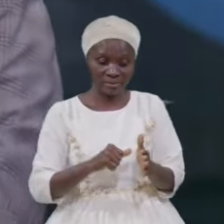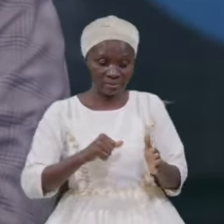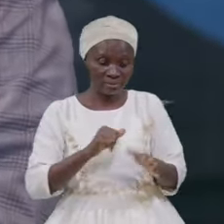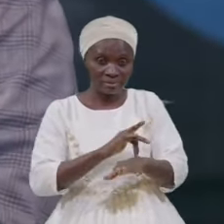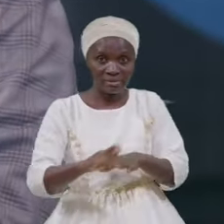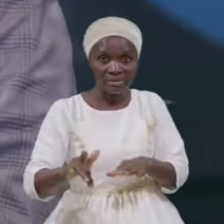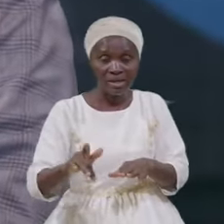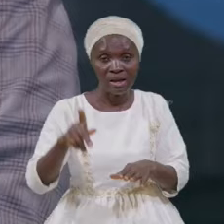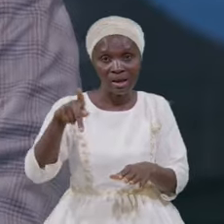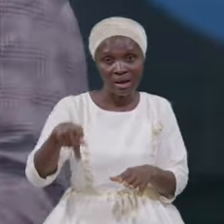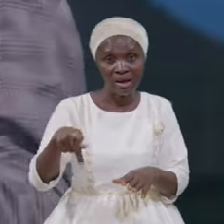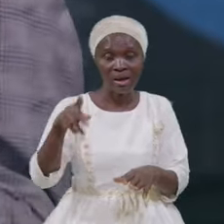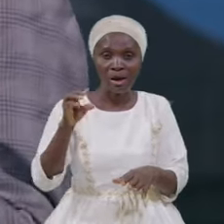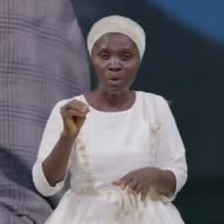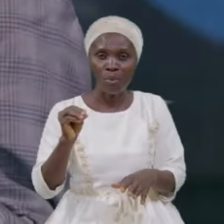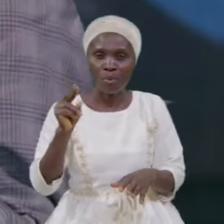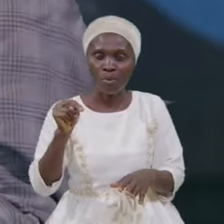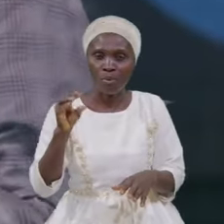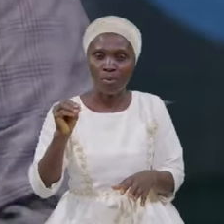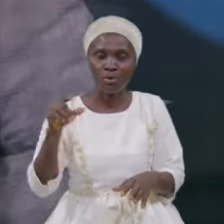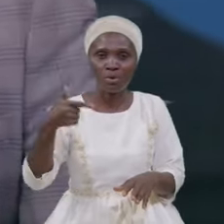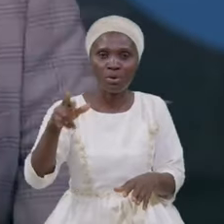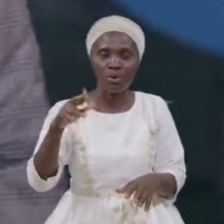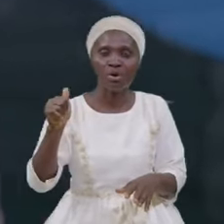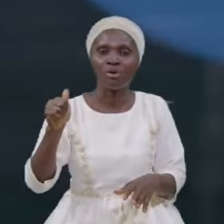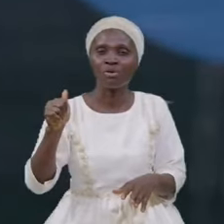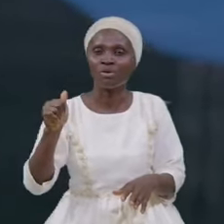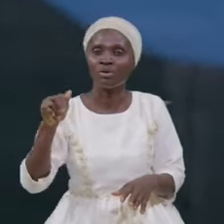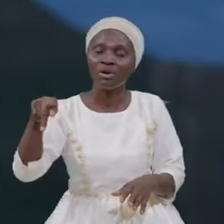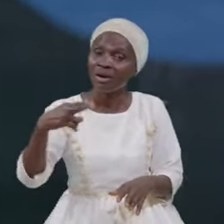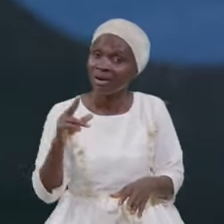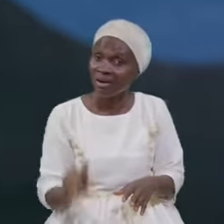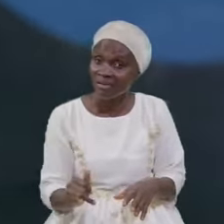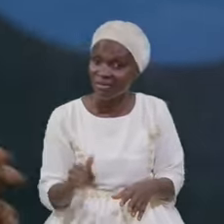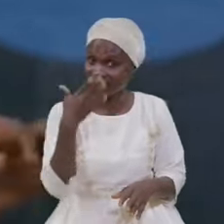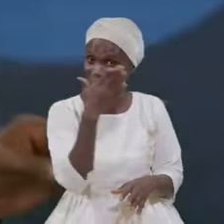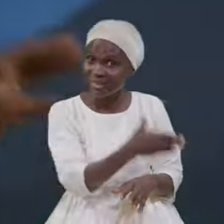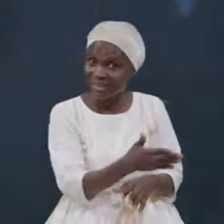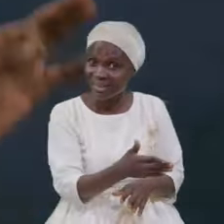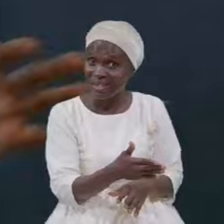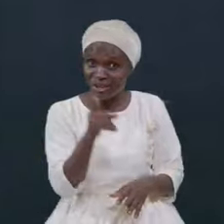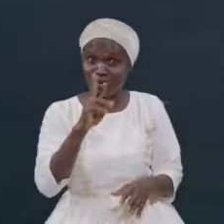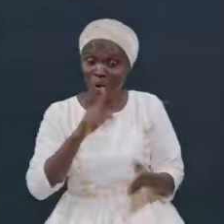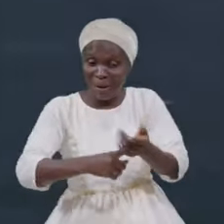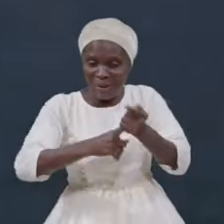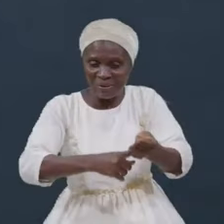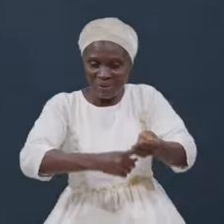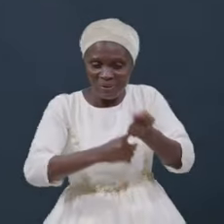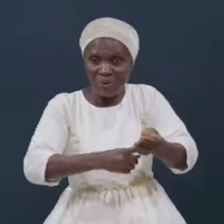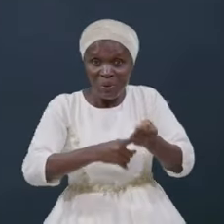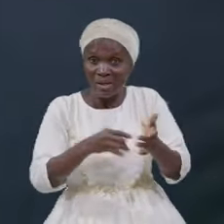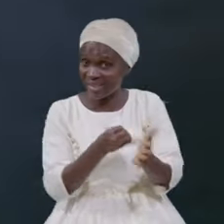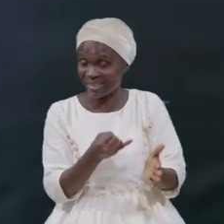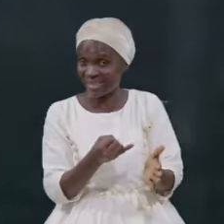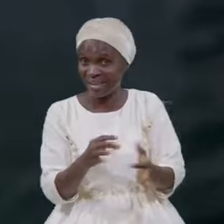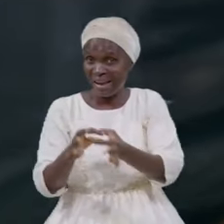Tu veux mourir dans la pornographie. Tu ne veux pas sortir et venir à ce lieu céleste que Dieu a